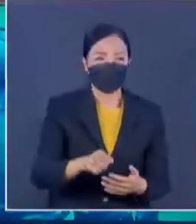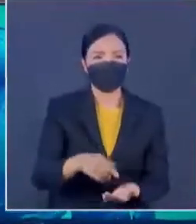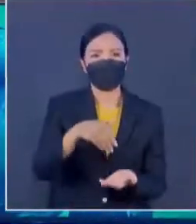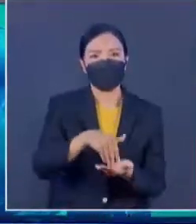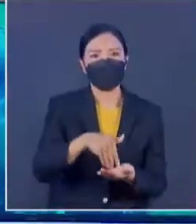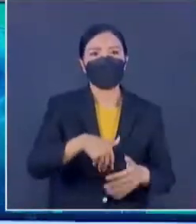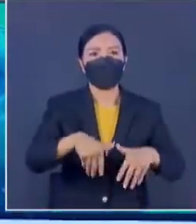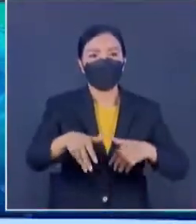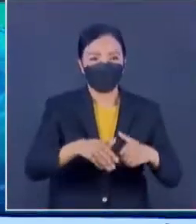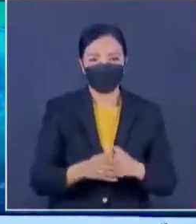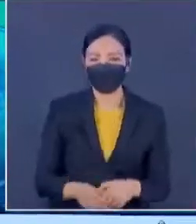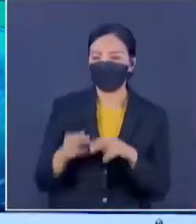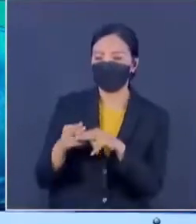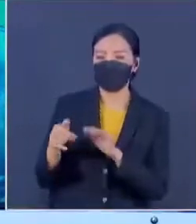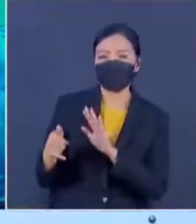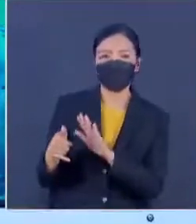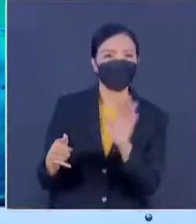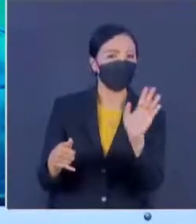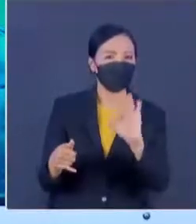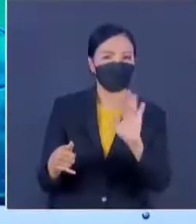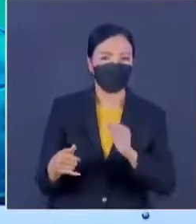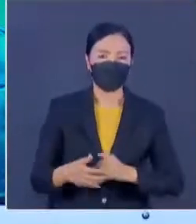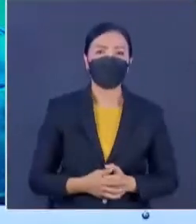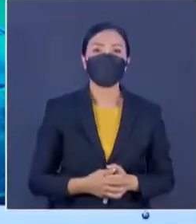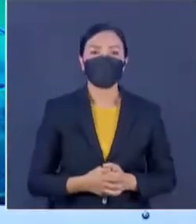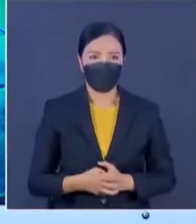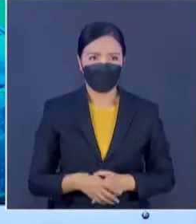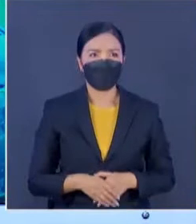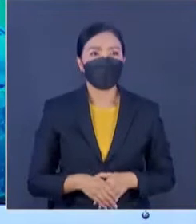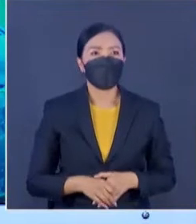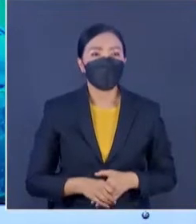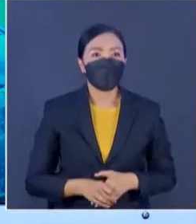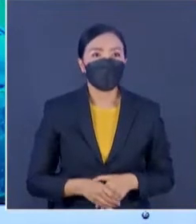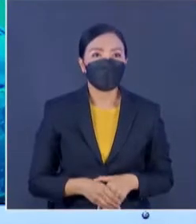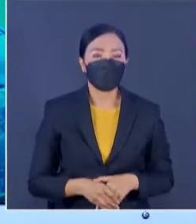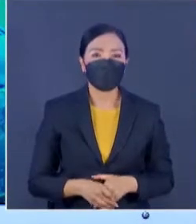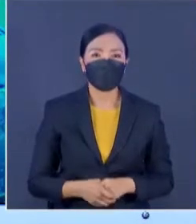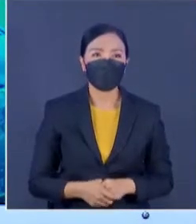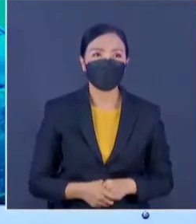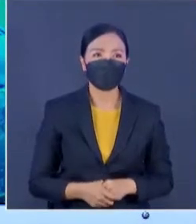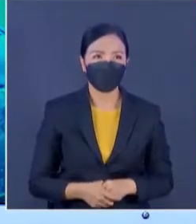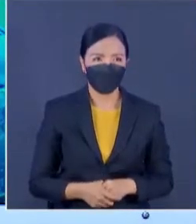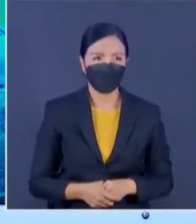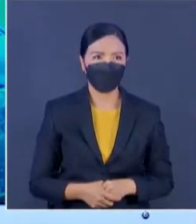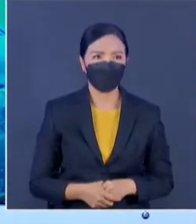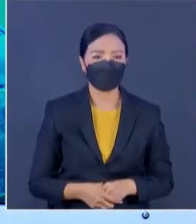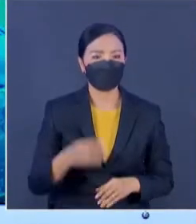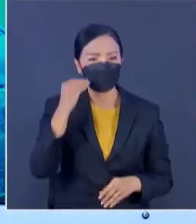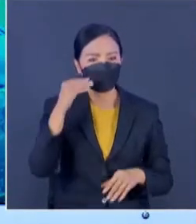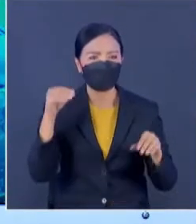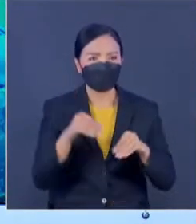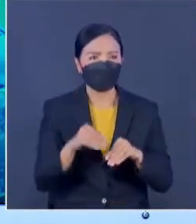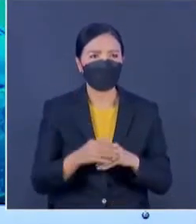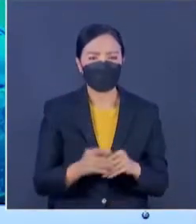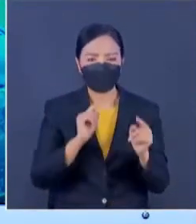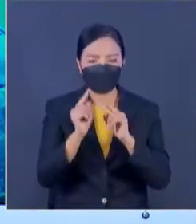างสำนักงานต่างๆเนี่ยจะสามารถเข้าไปจัดการในพื้นที่เหล่านั้นได้นะครับแต่อย่างว่านะโอ้โหเพื่อนบ้านกันบ้านใกล้เรือนเคียงเนี่